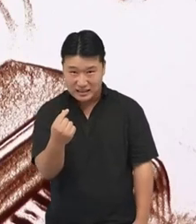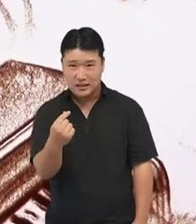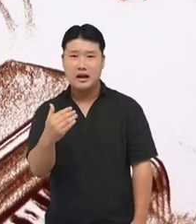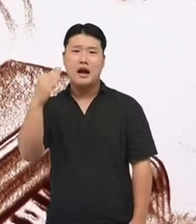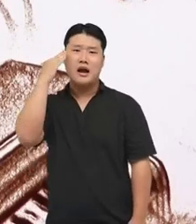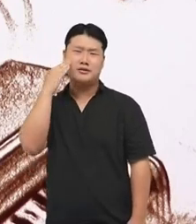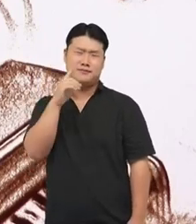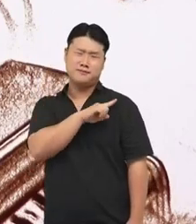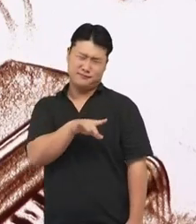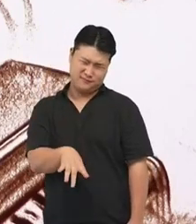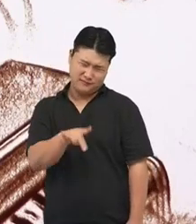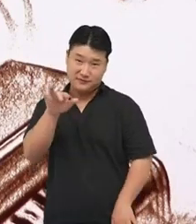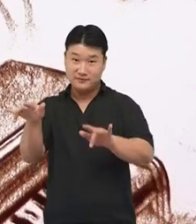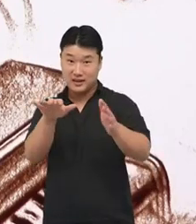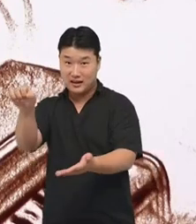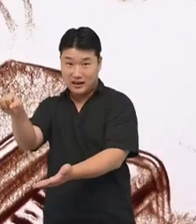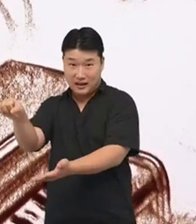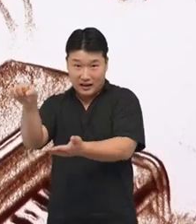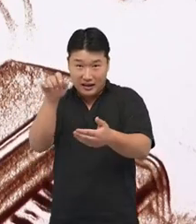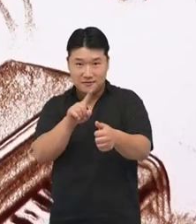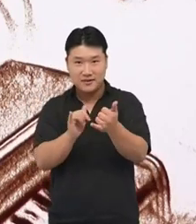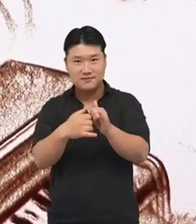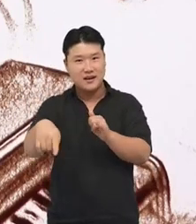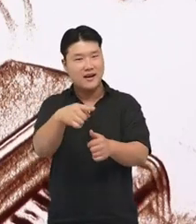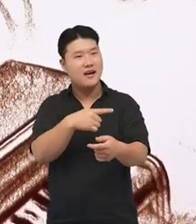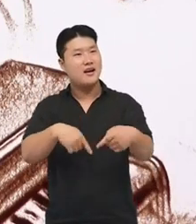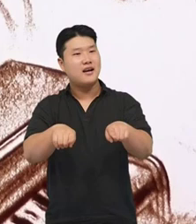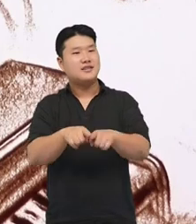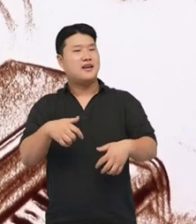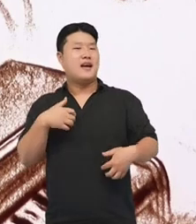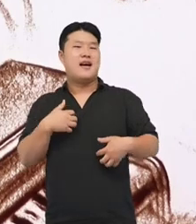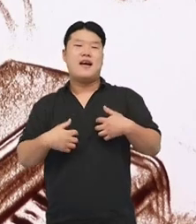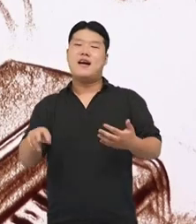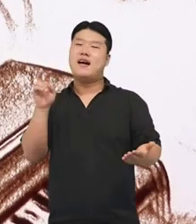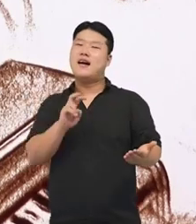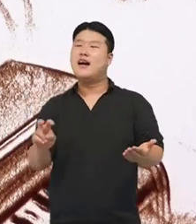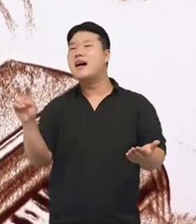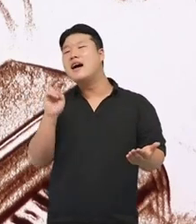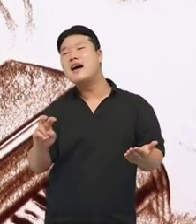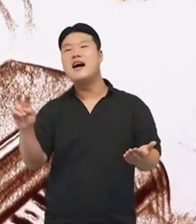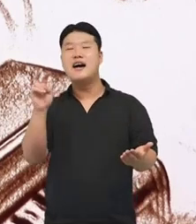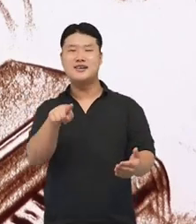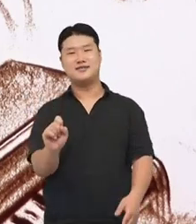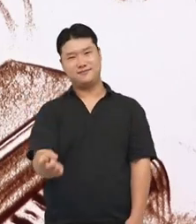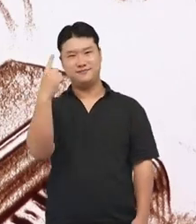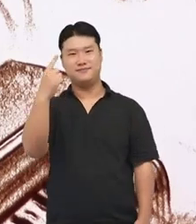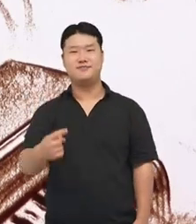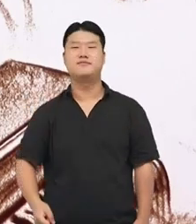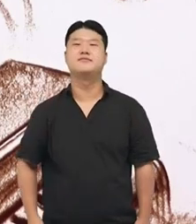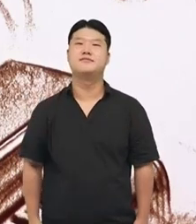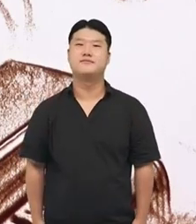봄날 우리나라 최초의 피아노가 사람들의 노래와 함께 하늘로 울려 퍼집니다.